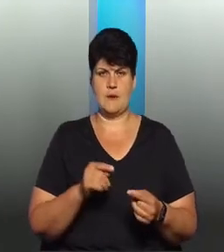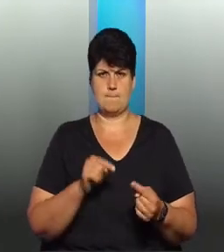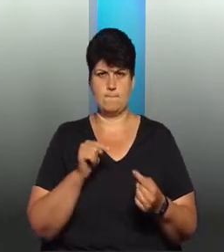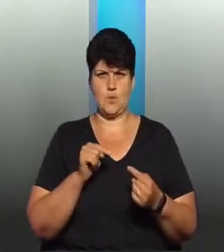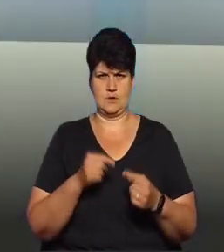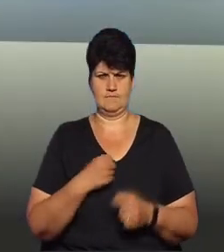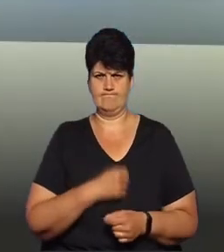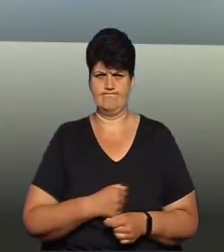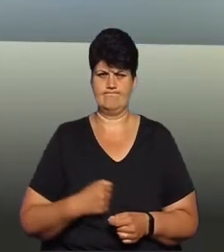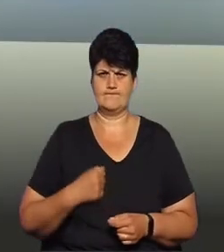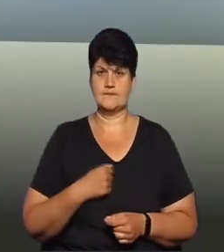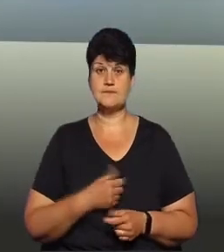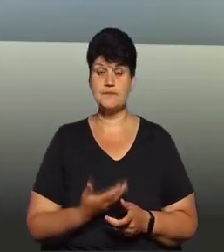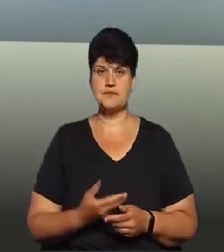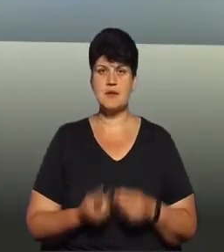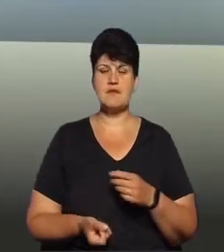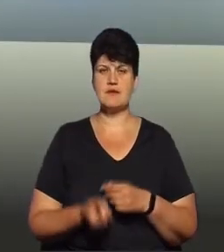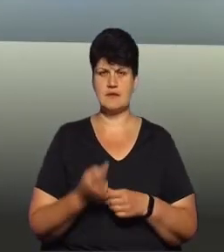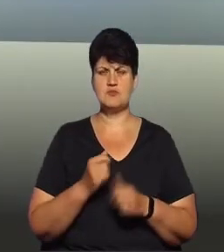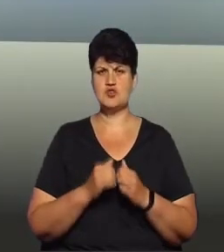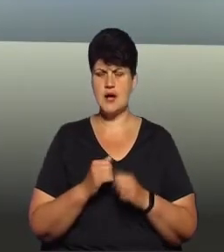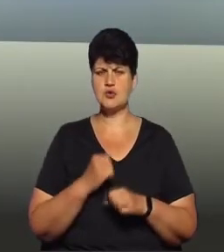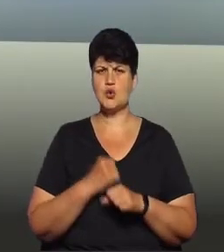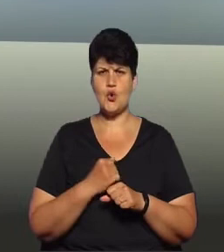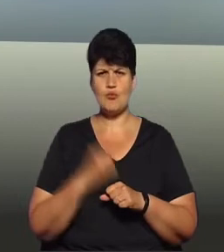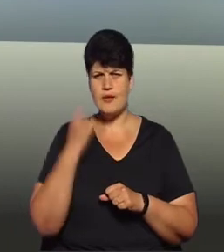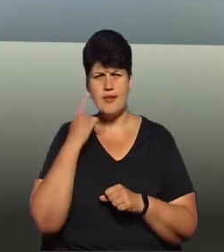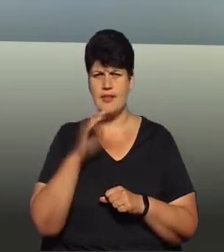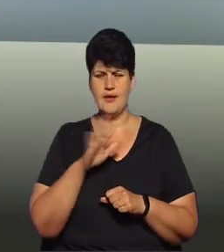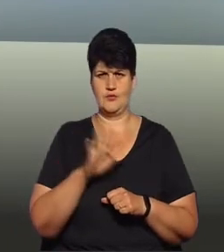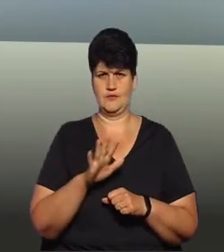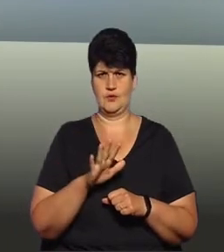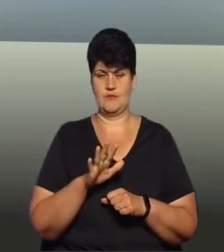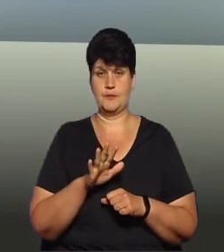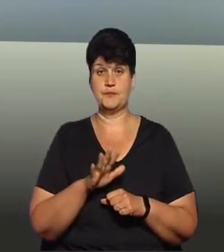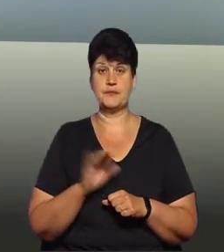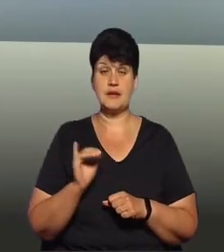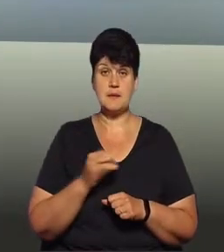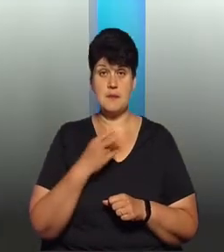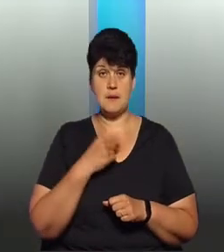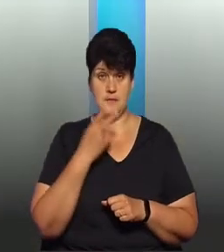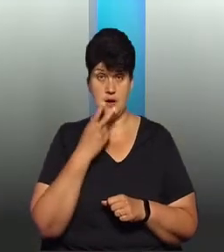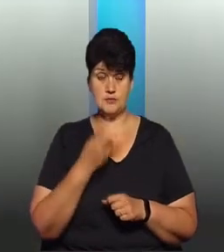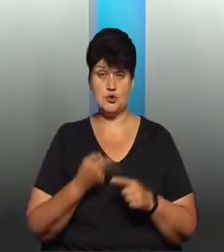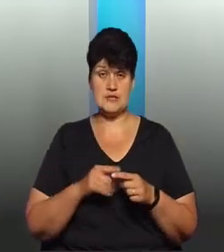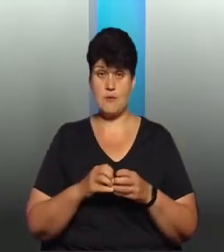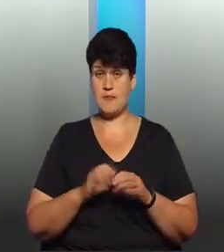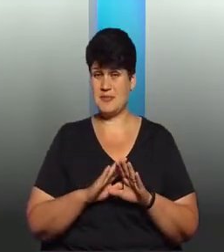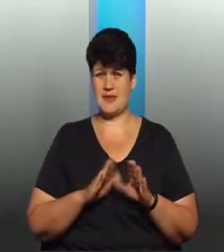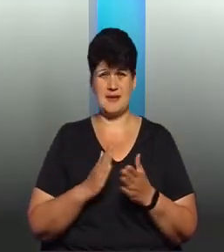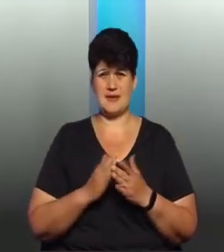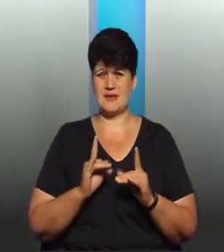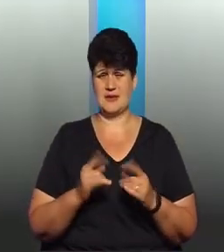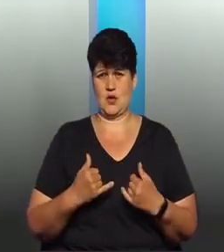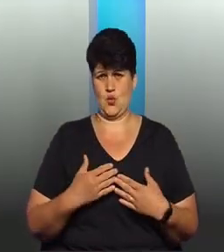ми виявляємо, і часто це робимо навіть несвідомо або неусвідомлено. І ми бачимо, що ця проблема не тільки є проблема наших